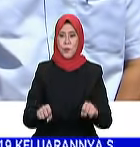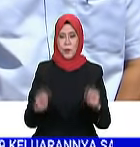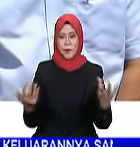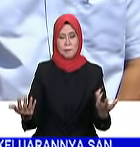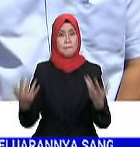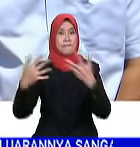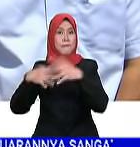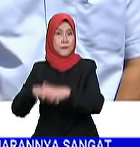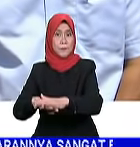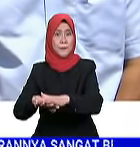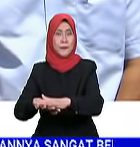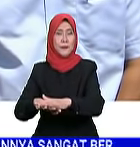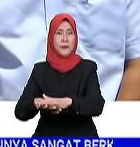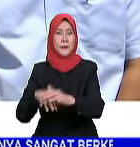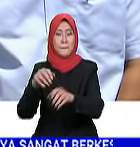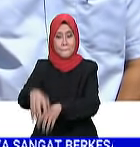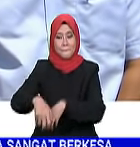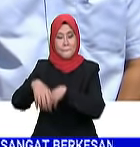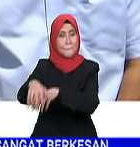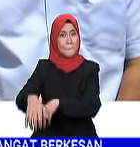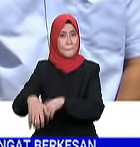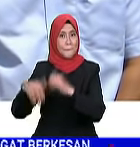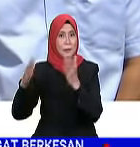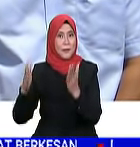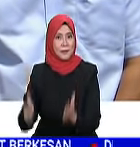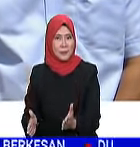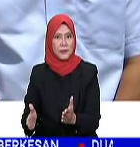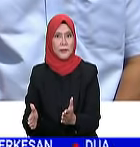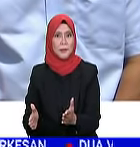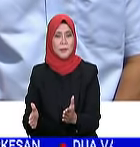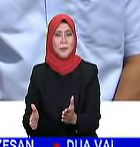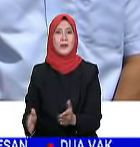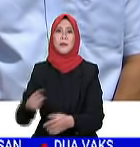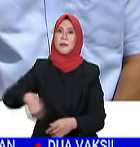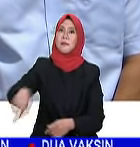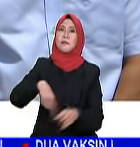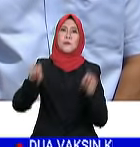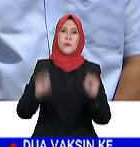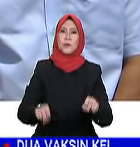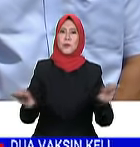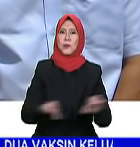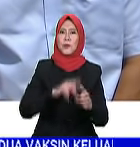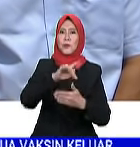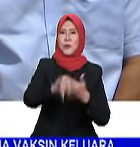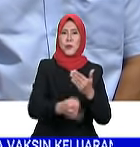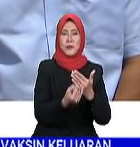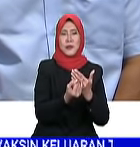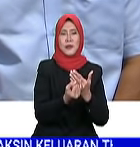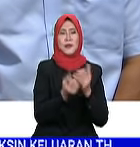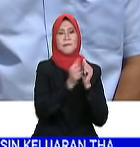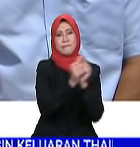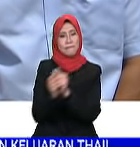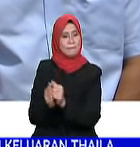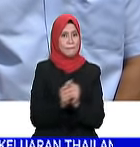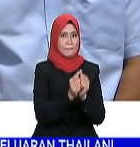mengembeling keseluruhan para petani kita, pesawah kita ini supaya mereka dapat melaksanakan projek ini secara bersama,